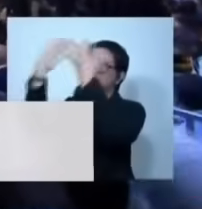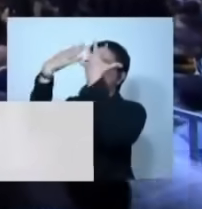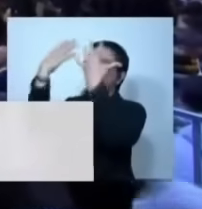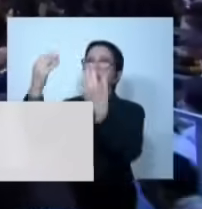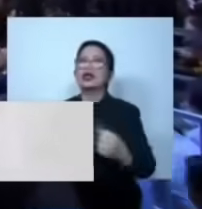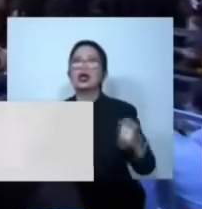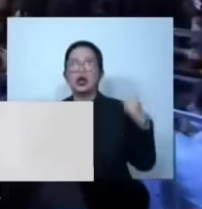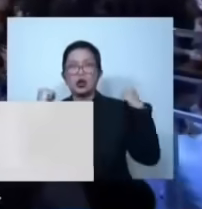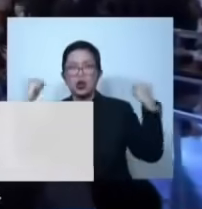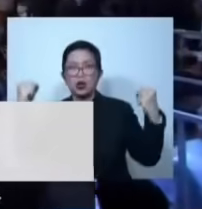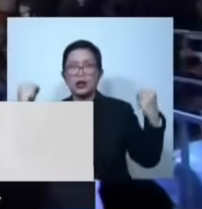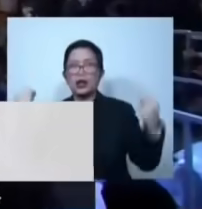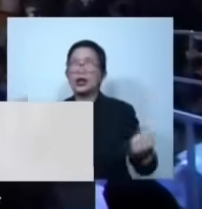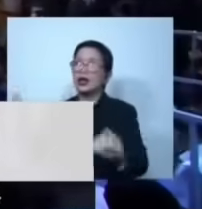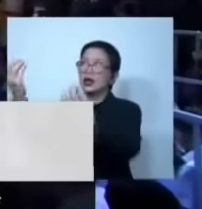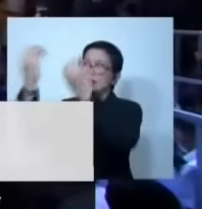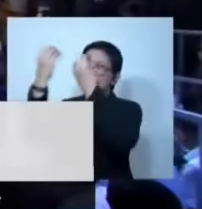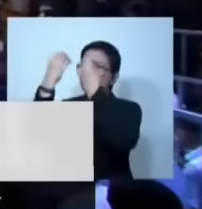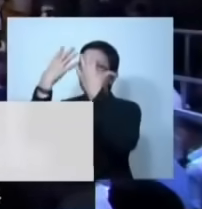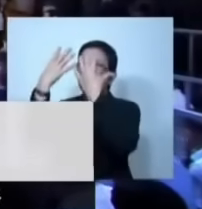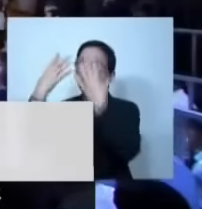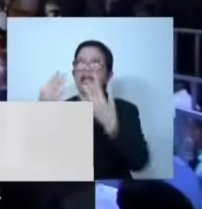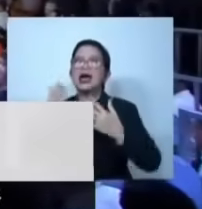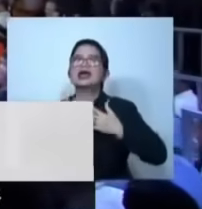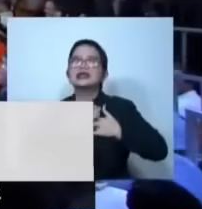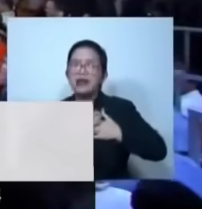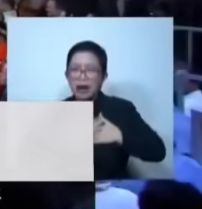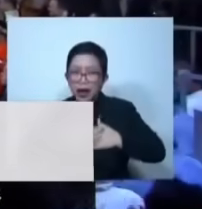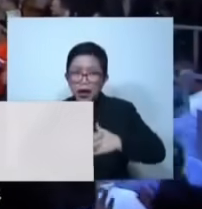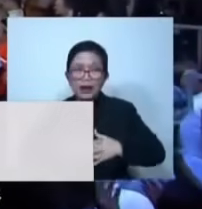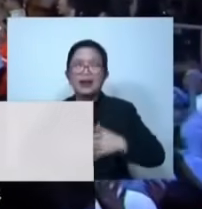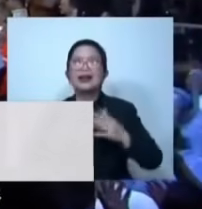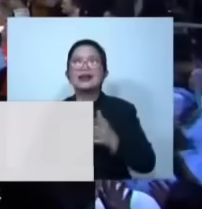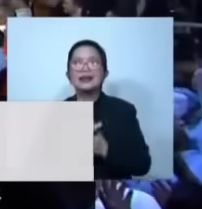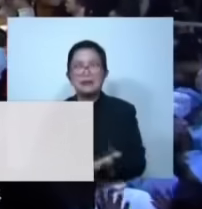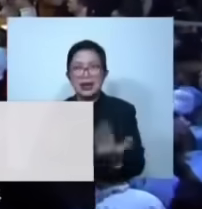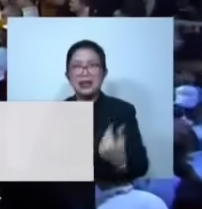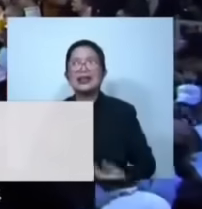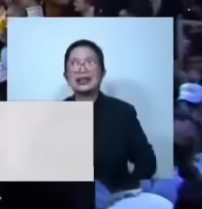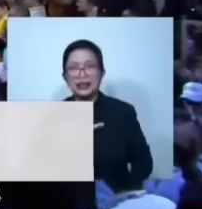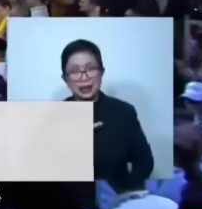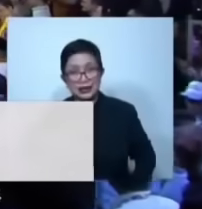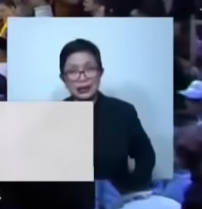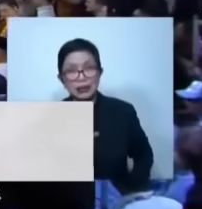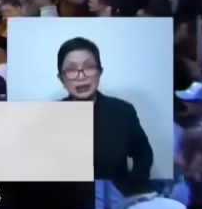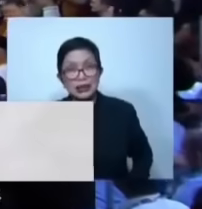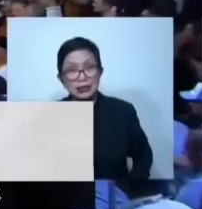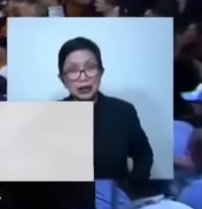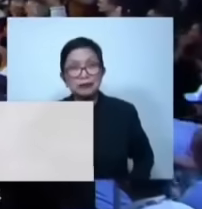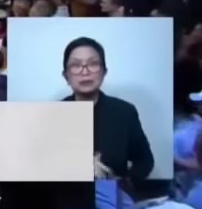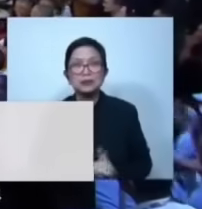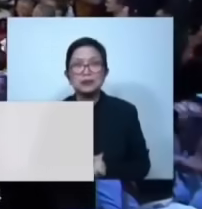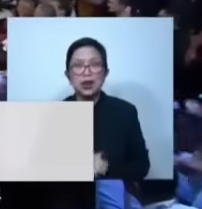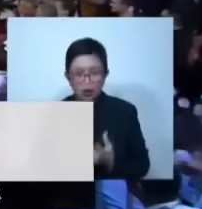kekuatanin dan diberikan kesabaran Mari kita sejenak bersama-sama